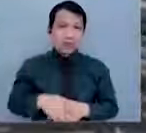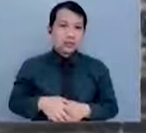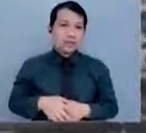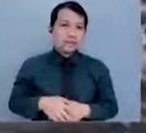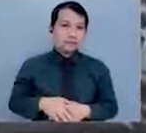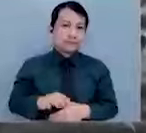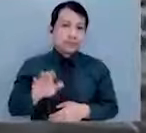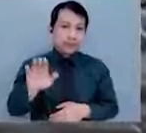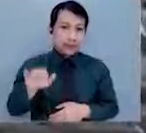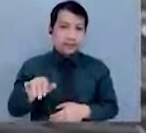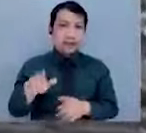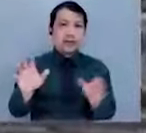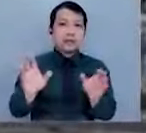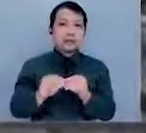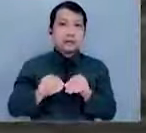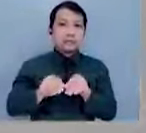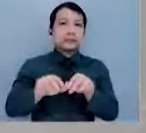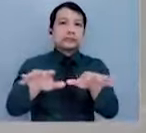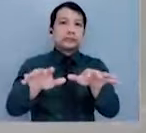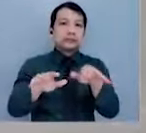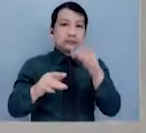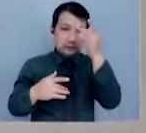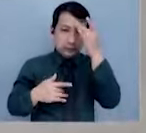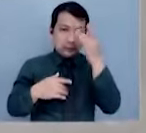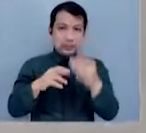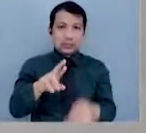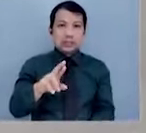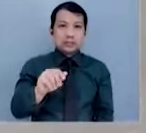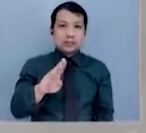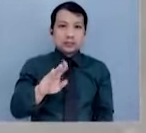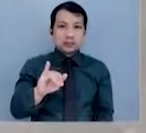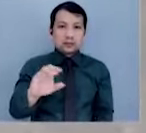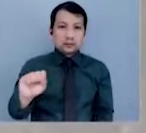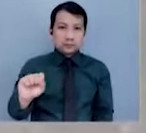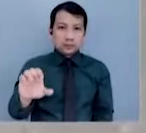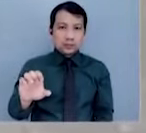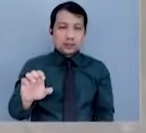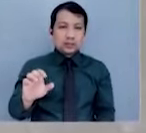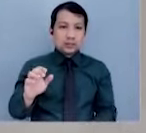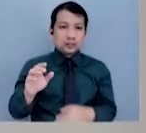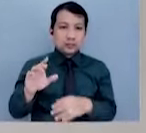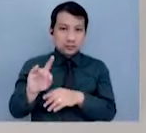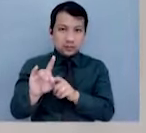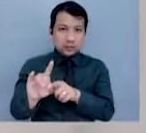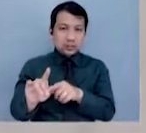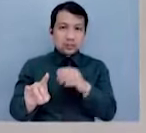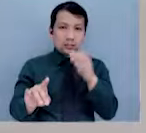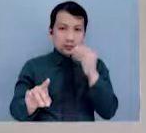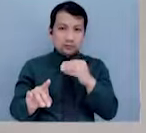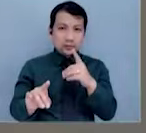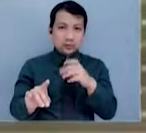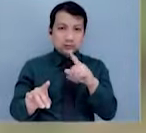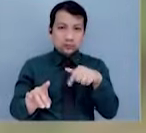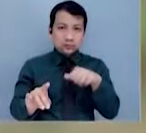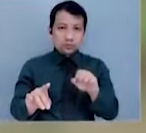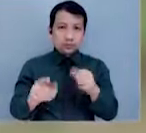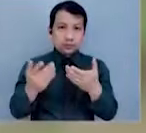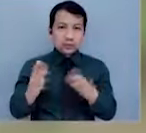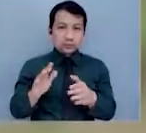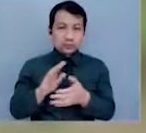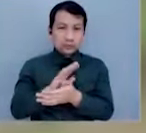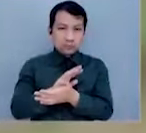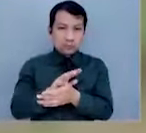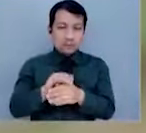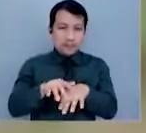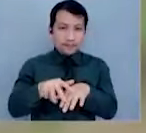veterinarian, nagsimulang kumalat ang mga kaso kasabay ng pagdami ng mga asong gala sa Marinduque matapos ang pandemya. At ang